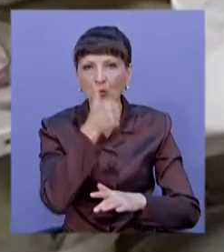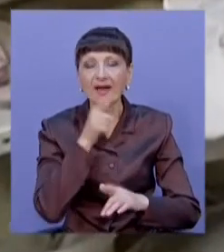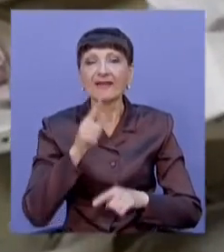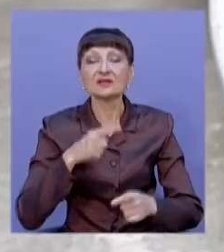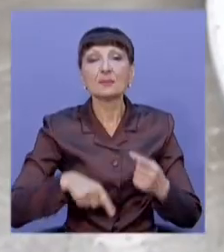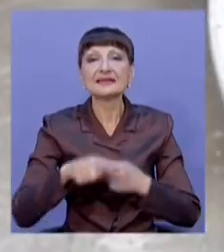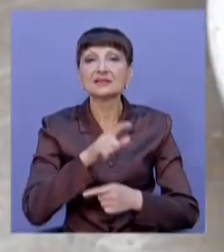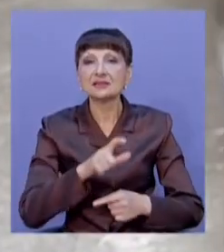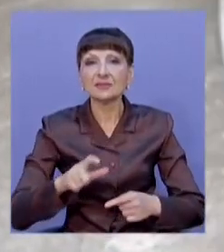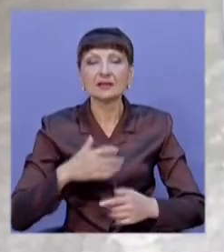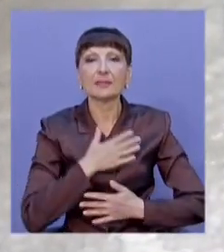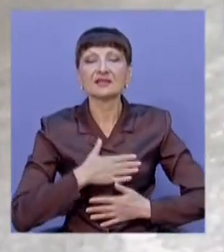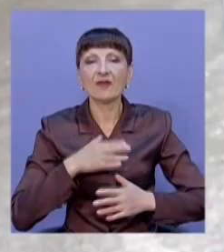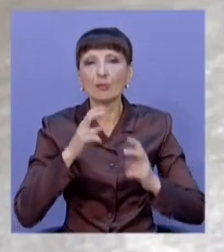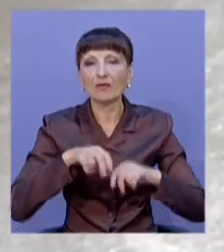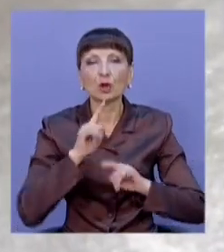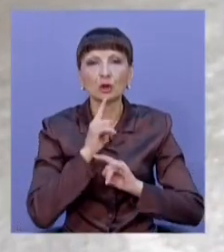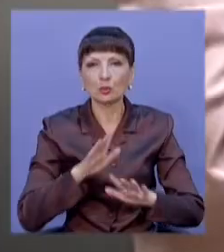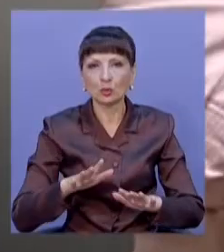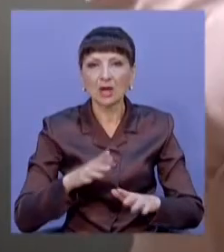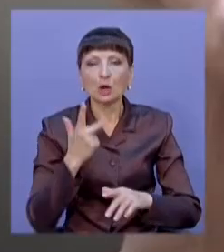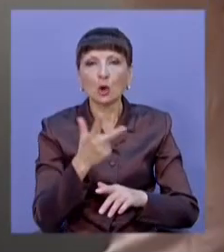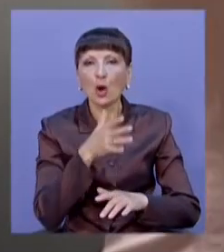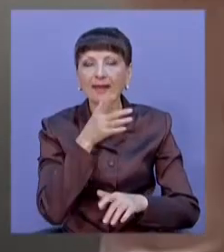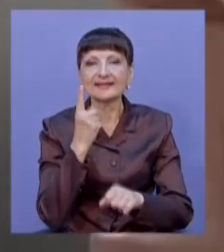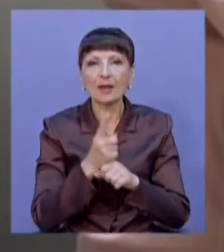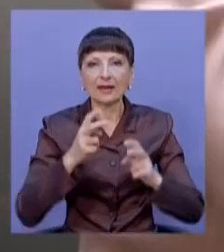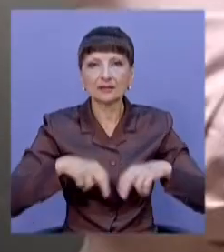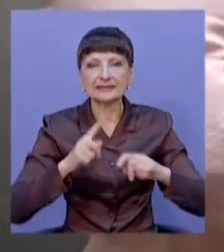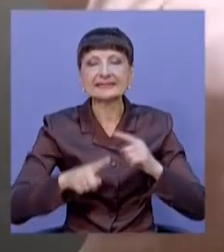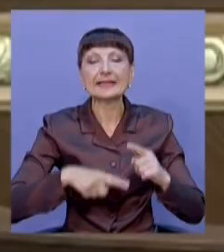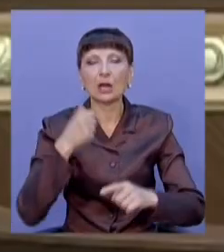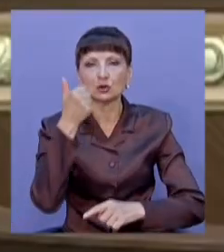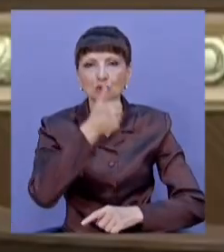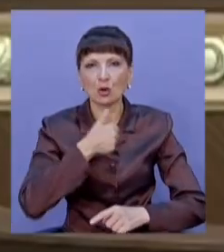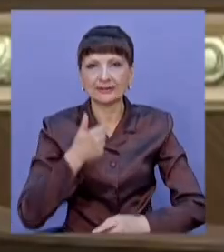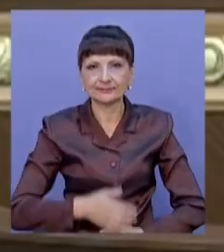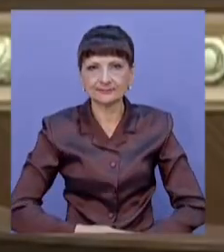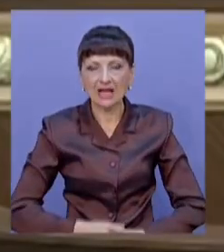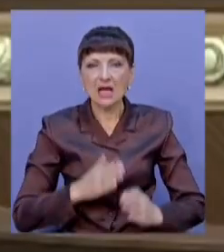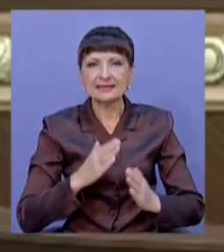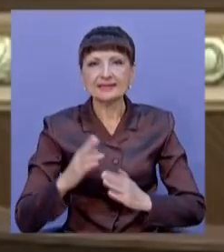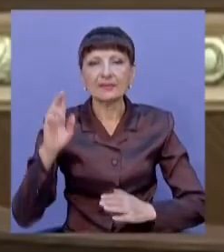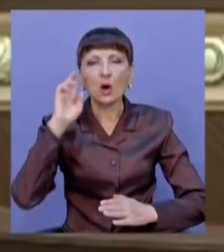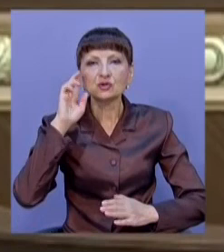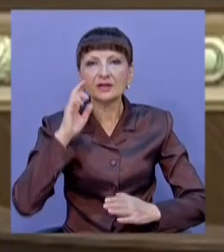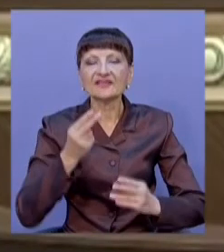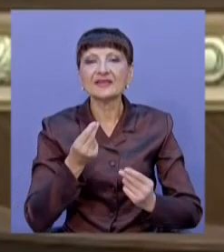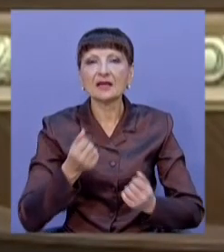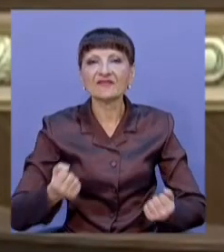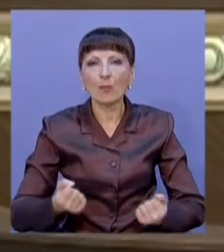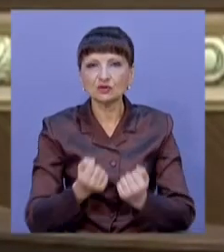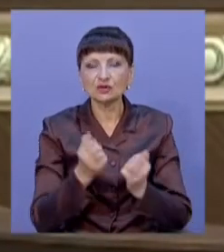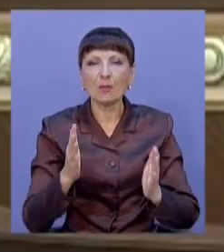бизнесменам переживать и насчет проверок. 3-летний запрет на ревизию вступит в силу со следующего года. Систему государственной финансовой